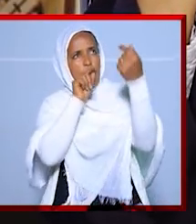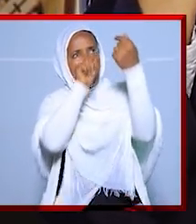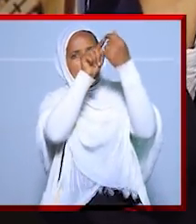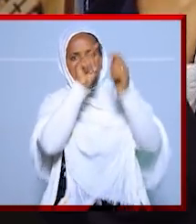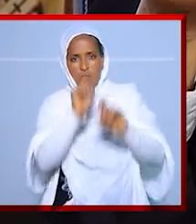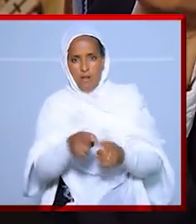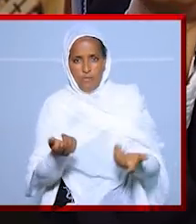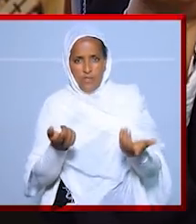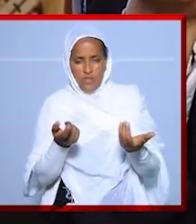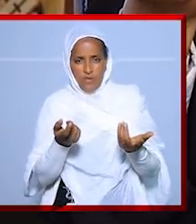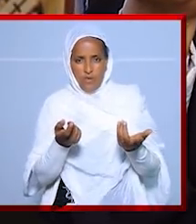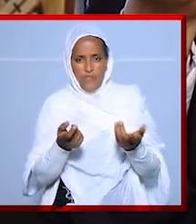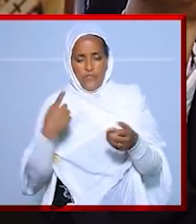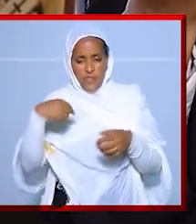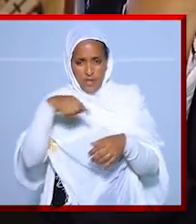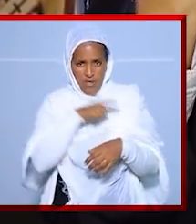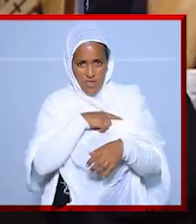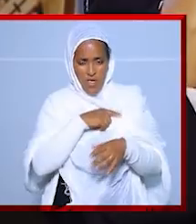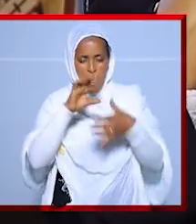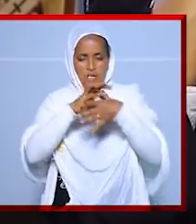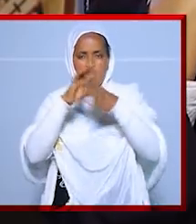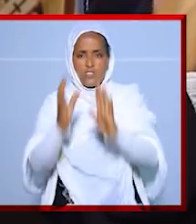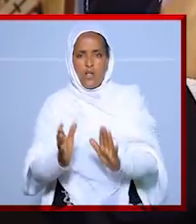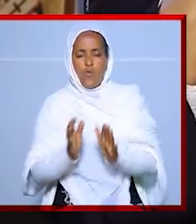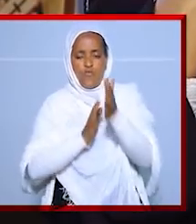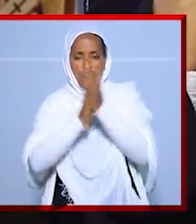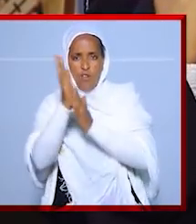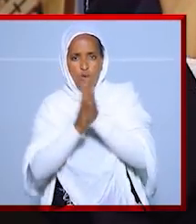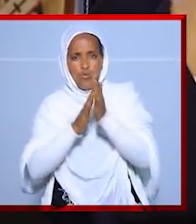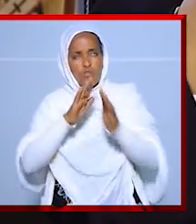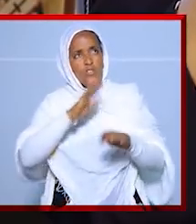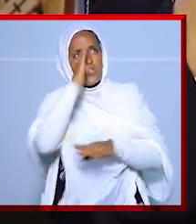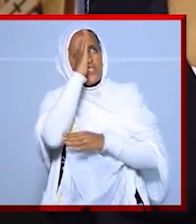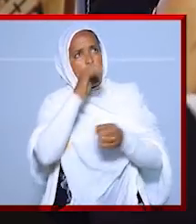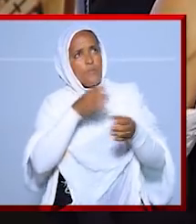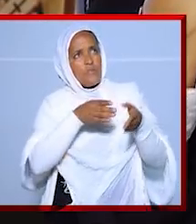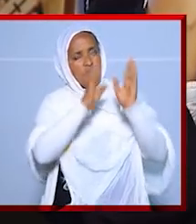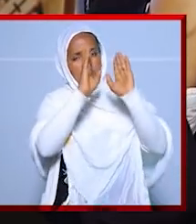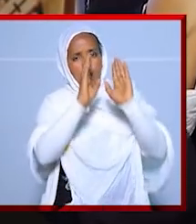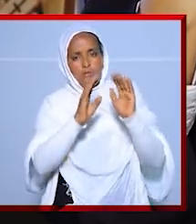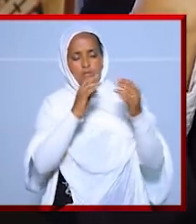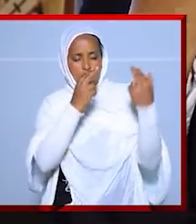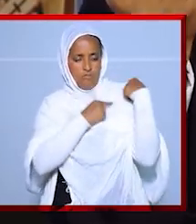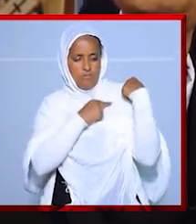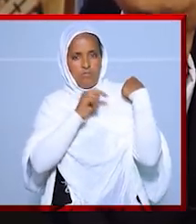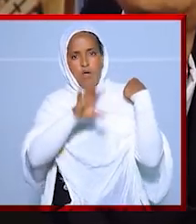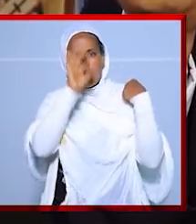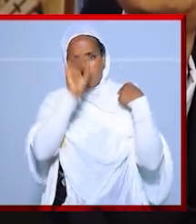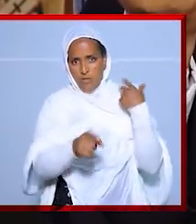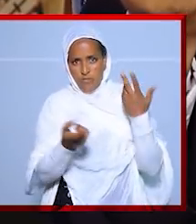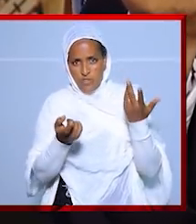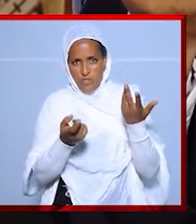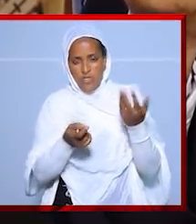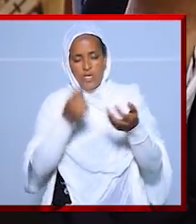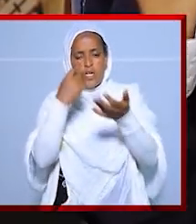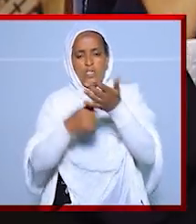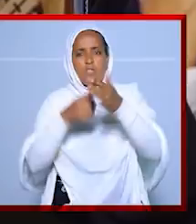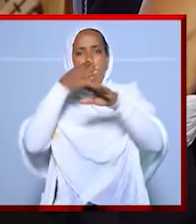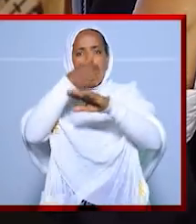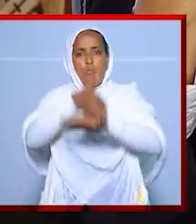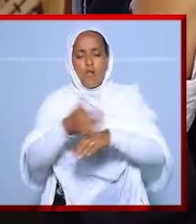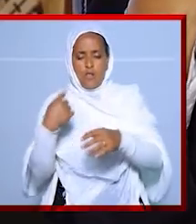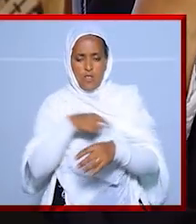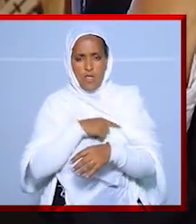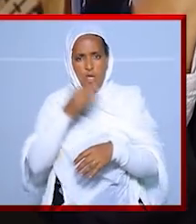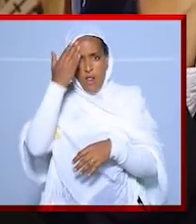ጋር መገናኘት አለበት። ከኛ ከስጋዊ ፈቃዳችን ይልቅ የእግዚአብሔር ፈቃድ በእኛ ላይ መሰልጠን አለበት። ከዛ